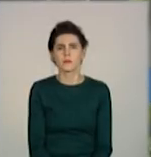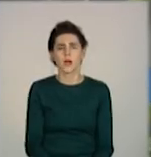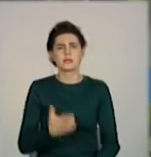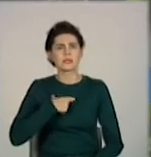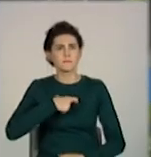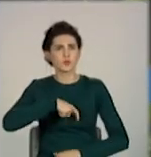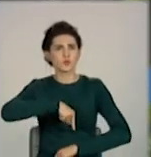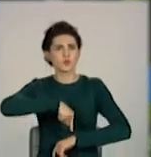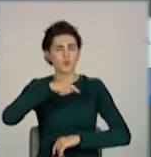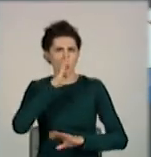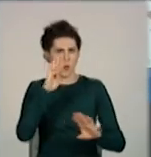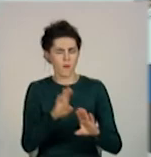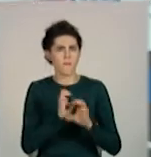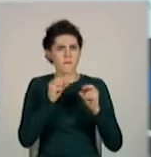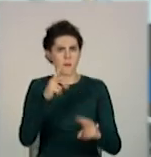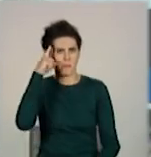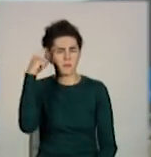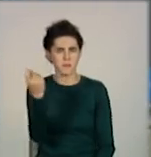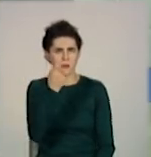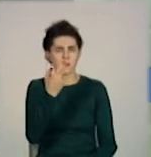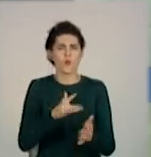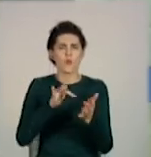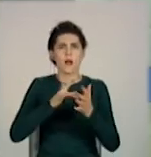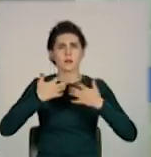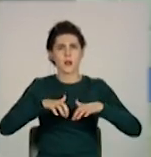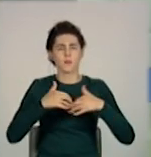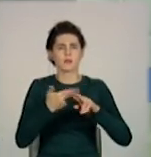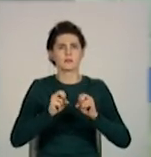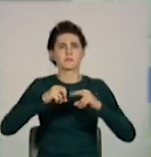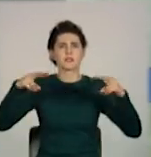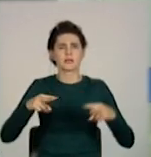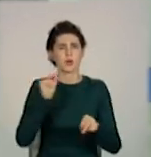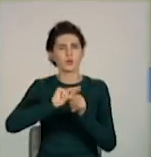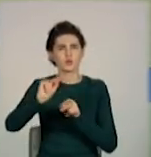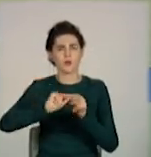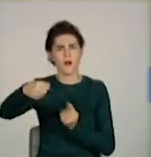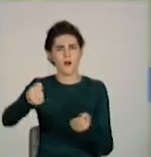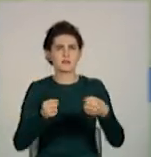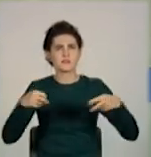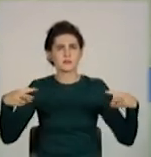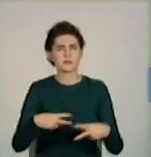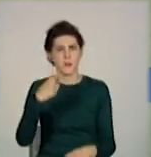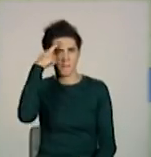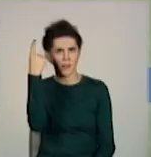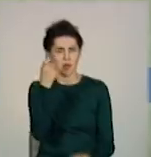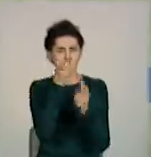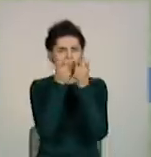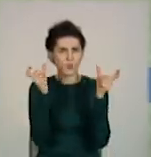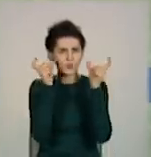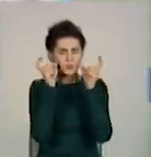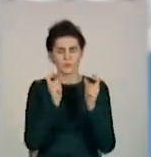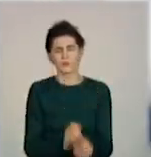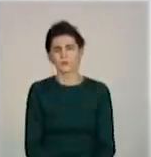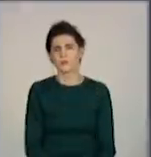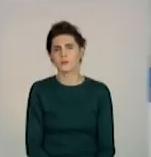Відчути себе на підпитку. В Краматорську на заняттях автошкіл використовують алкоокуляри. Які враження в учнів?